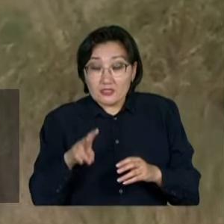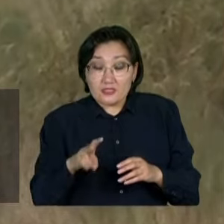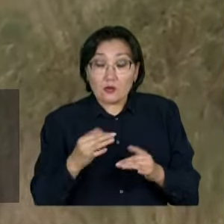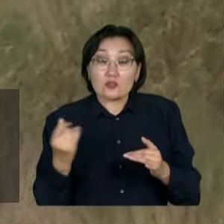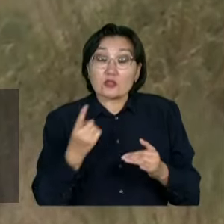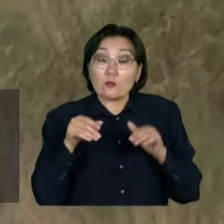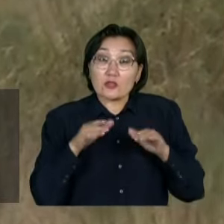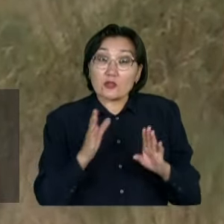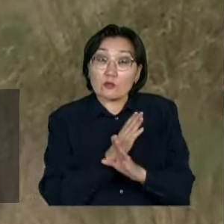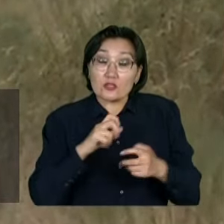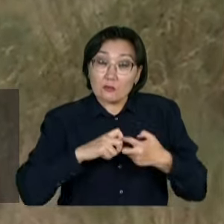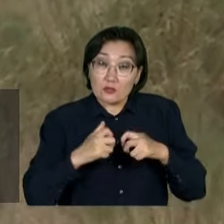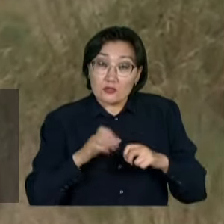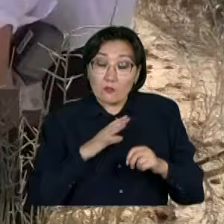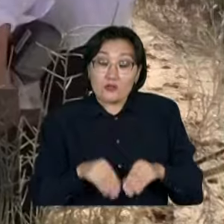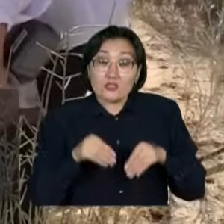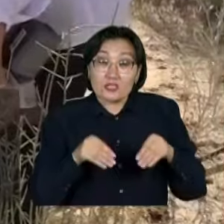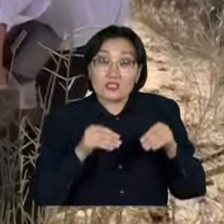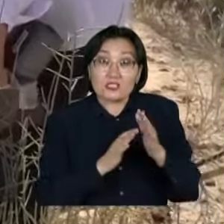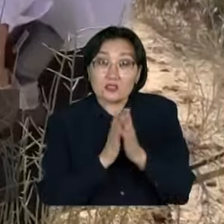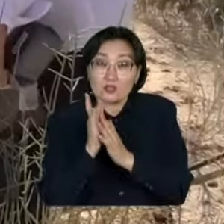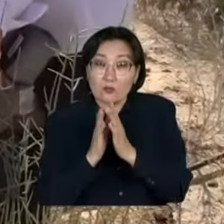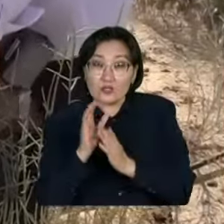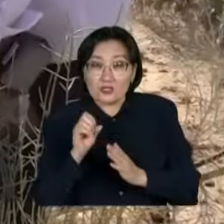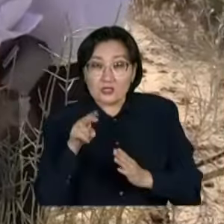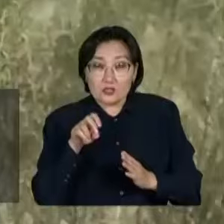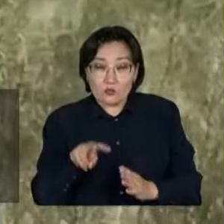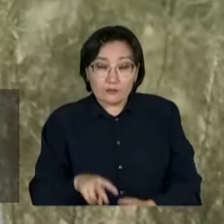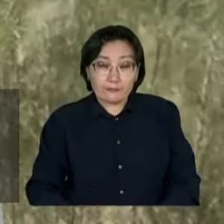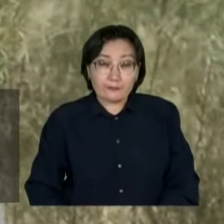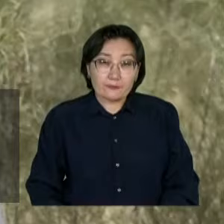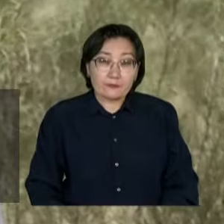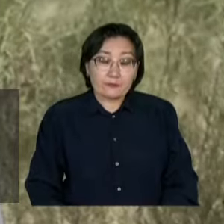решений экологической проблемы стала высадка зеленого пояса.